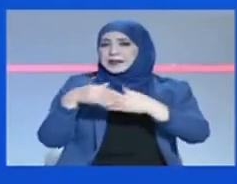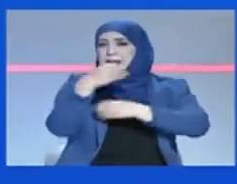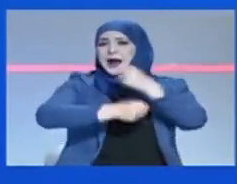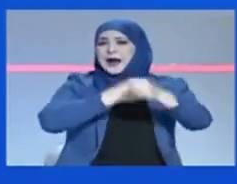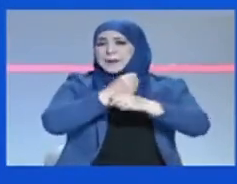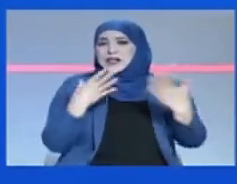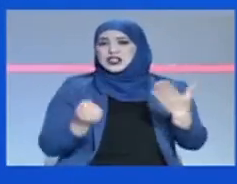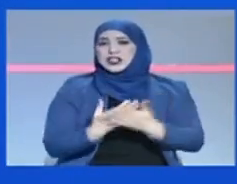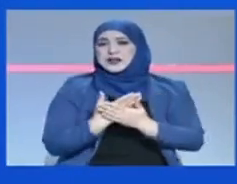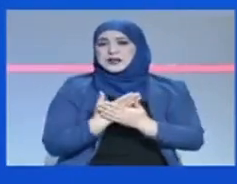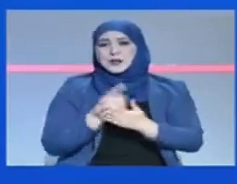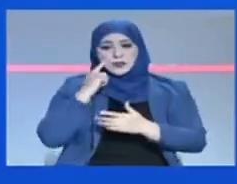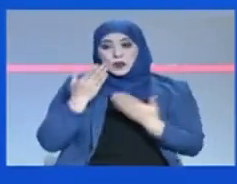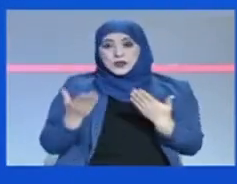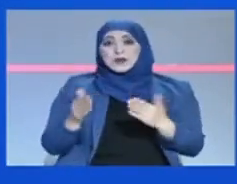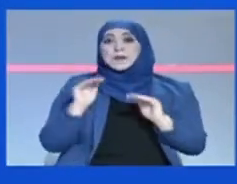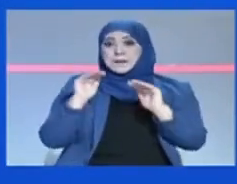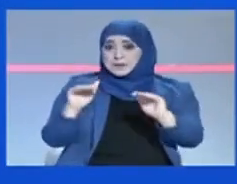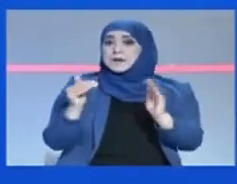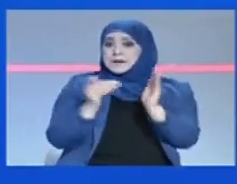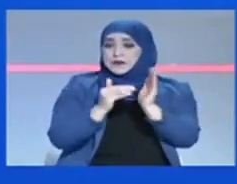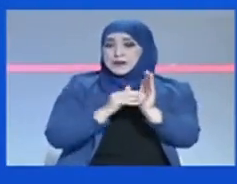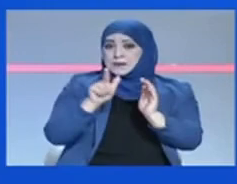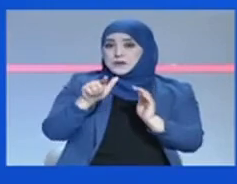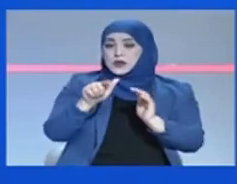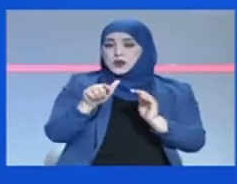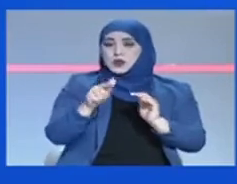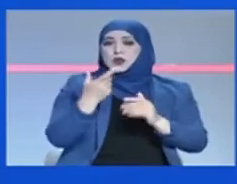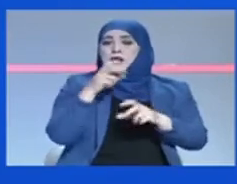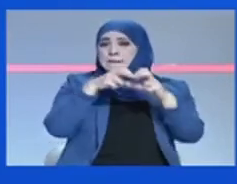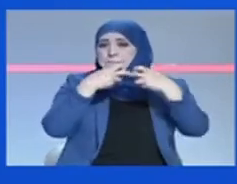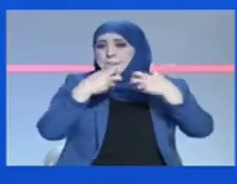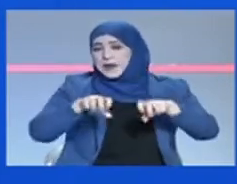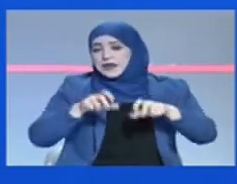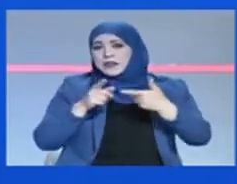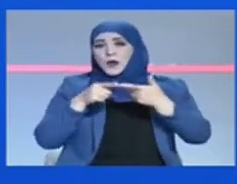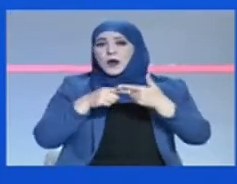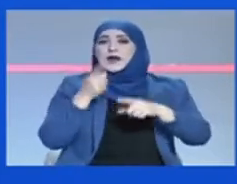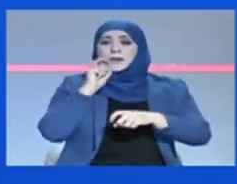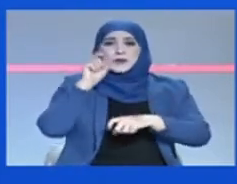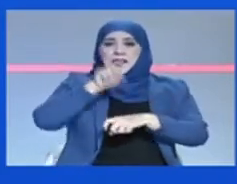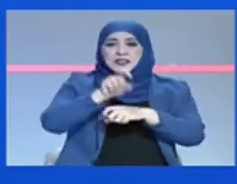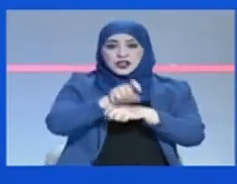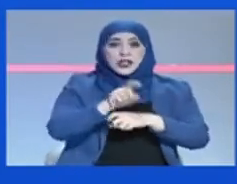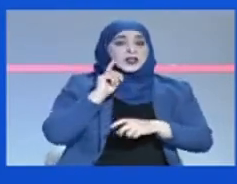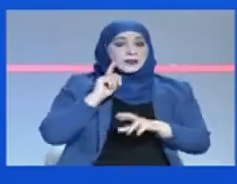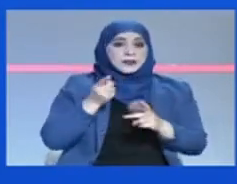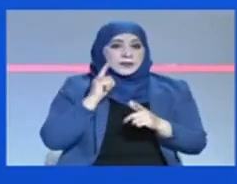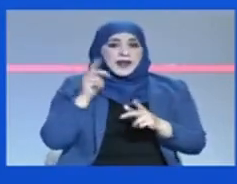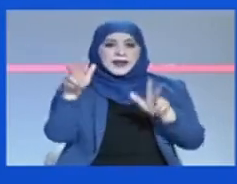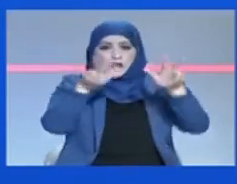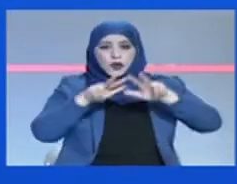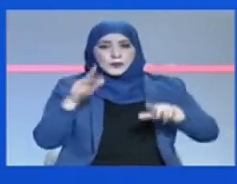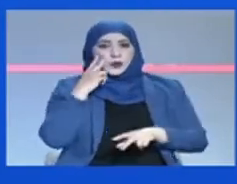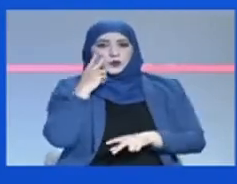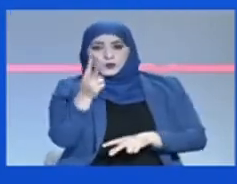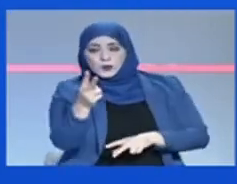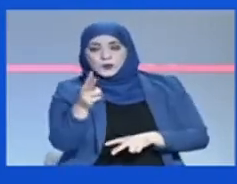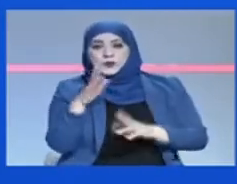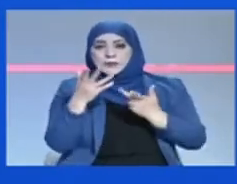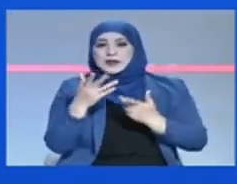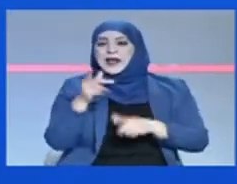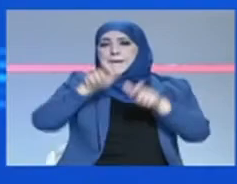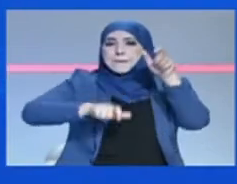الجديدة، وذلك رغم توفر هذا المنتوج في الأسواق والمزارع. في هذا الريبورتاج رصد لآراء عدد